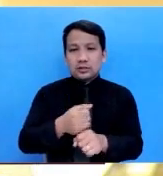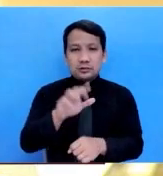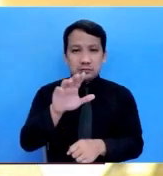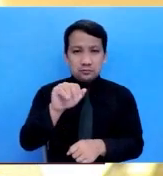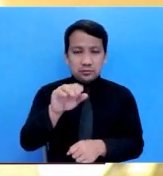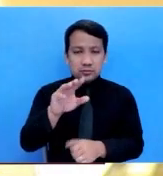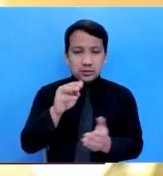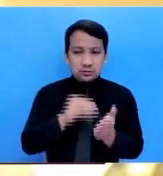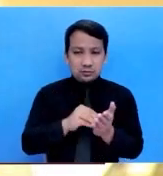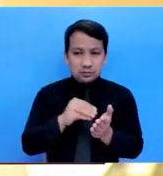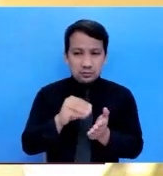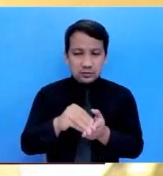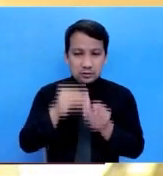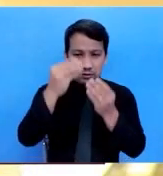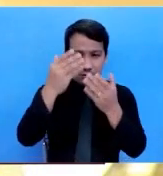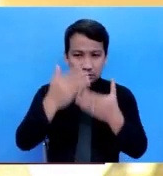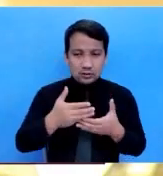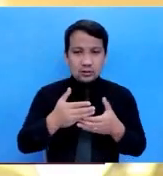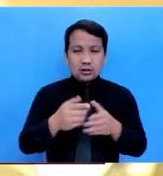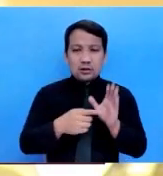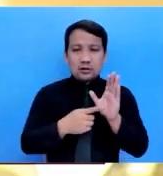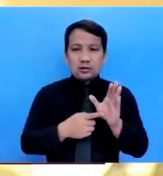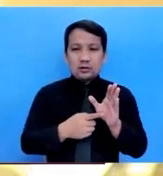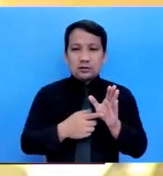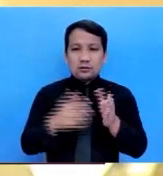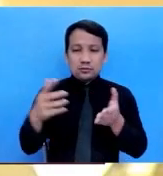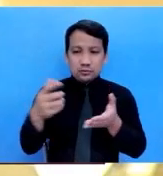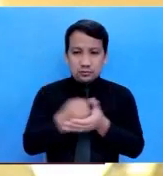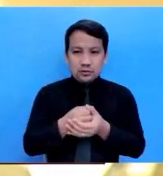million has been raised.